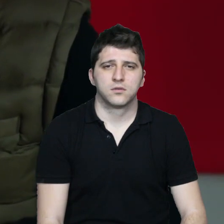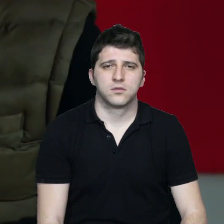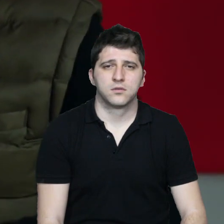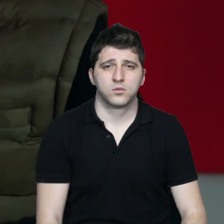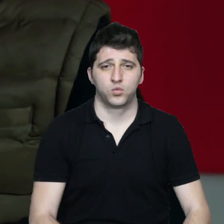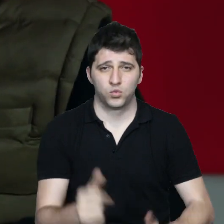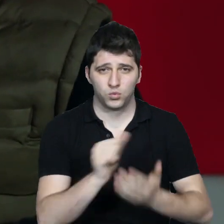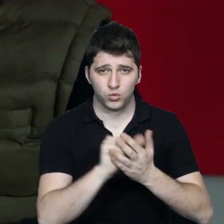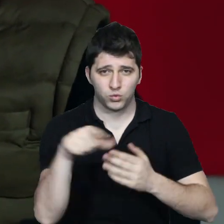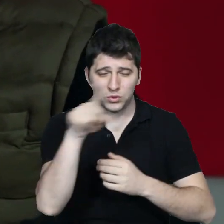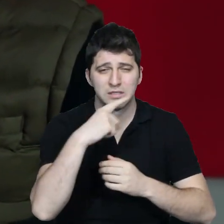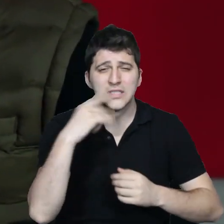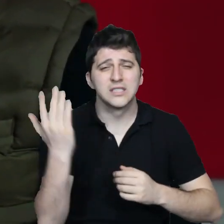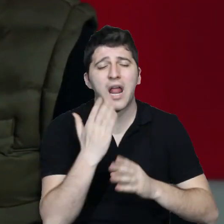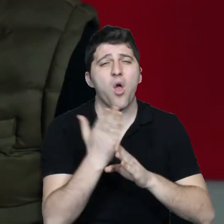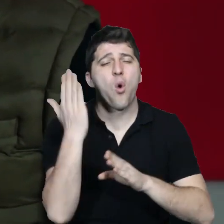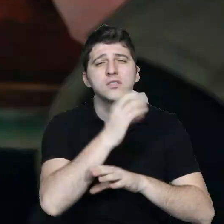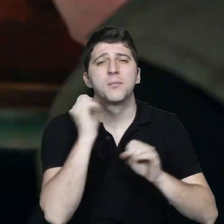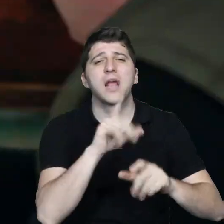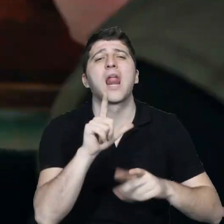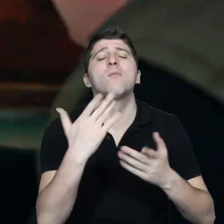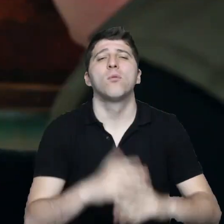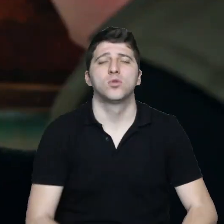Yani bütün bunların seninle öncesinde kalması gerekmiyor muydu?